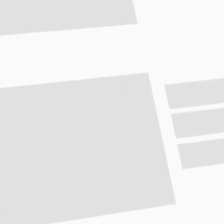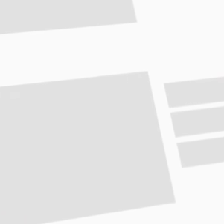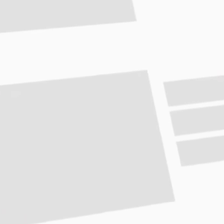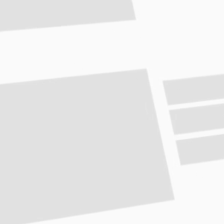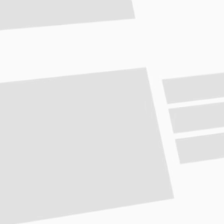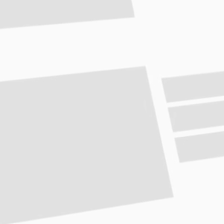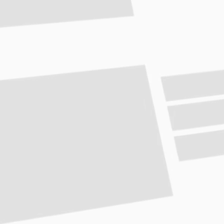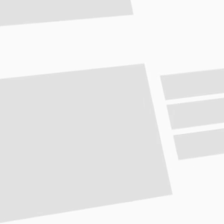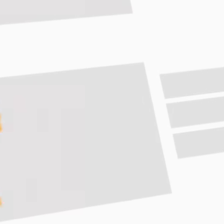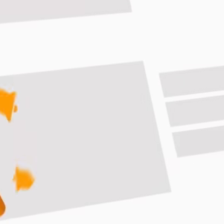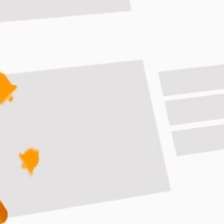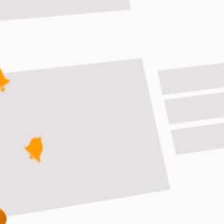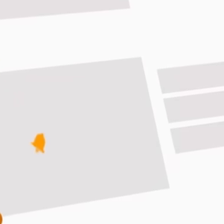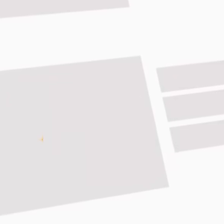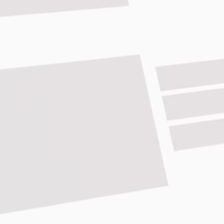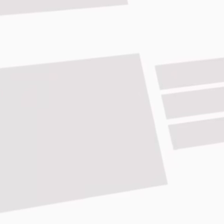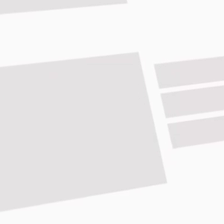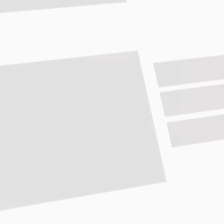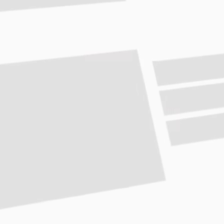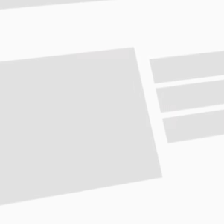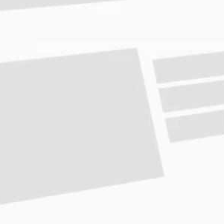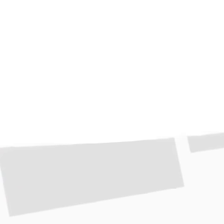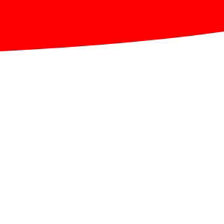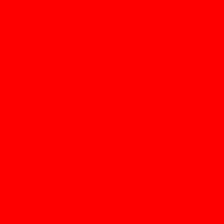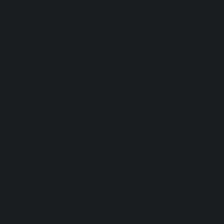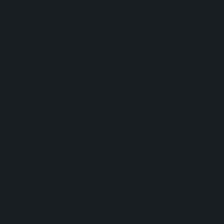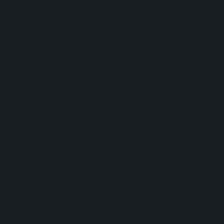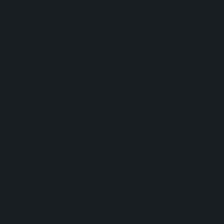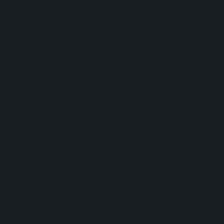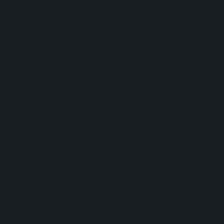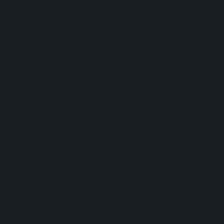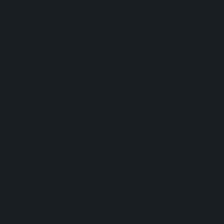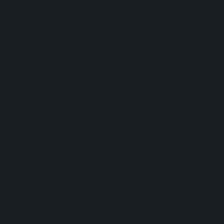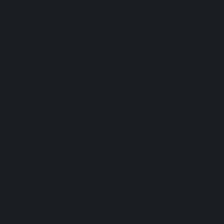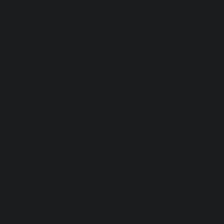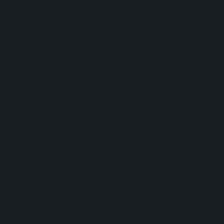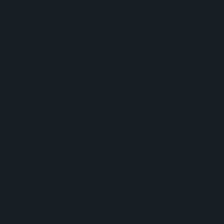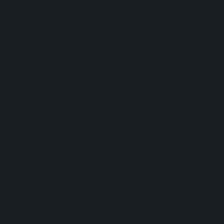1เพียงเท่านี้คุณจะไม่พลาดทุกข่าวสารสำคัญ